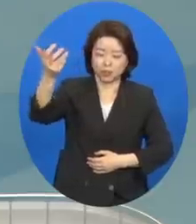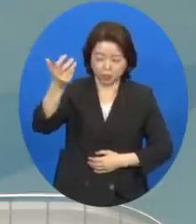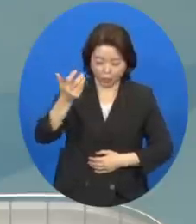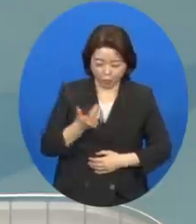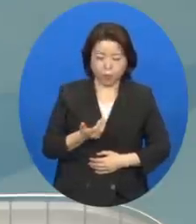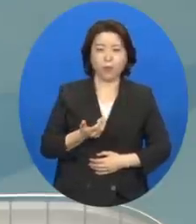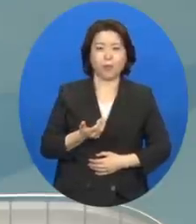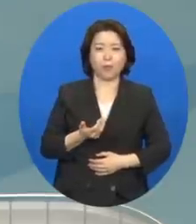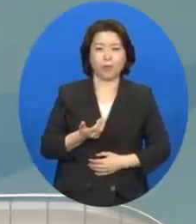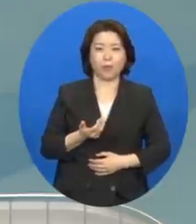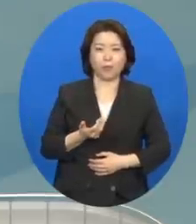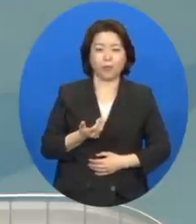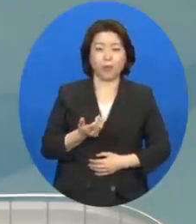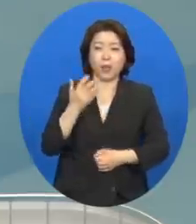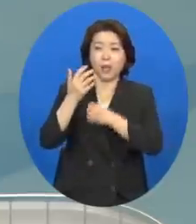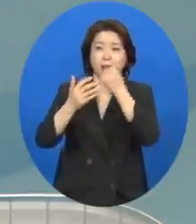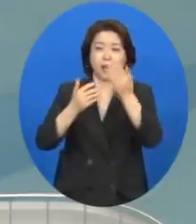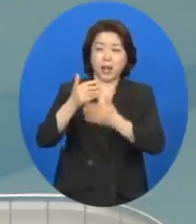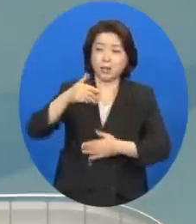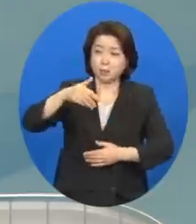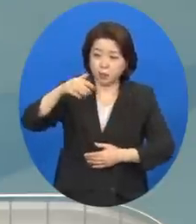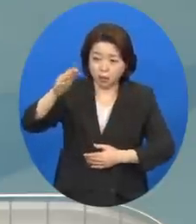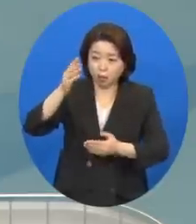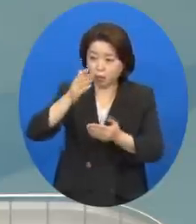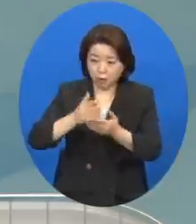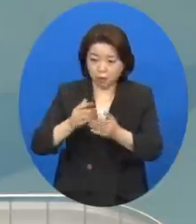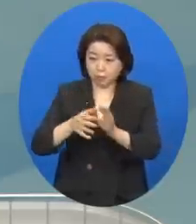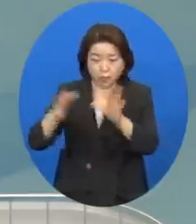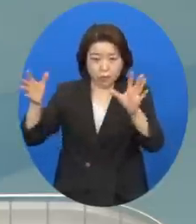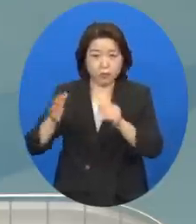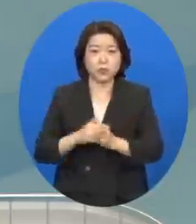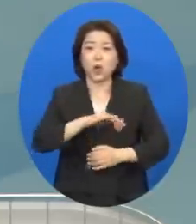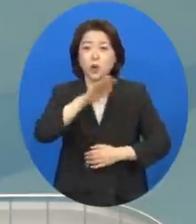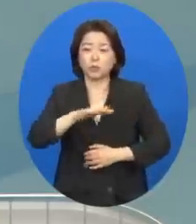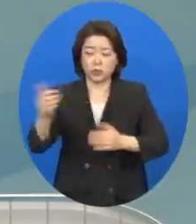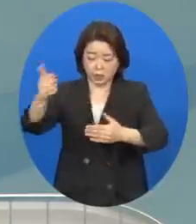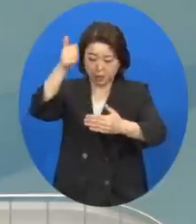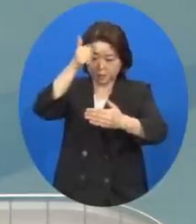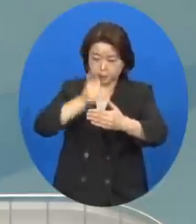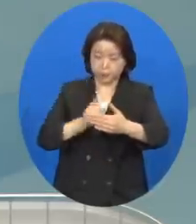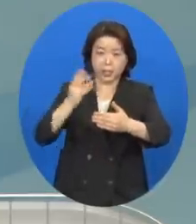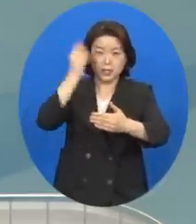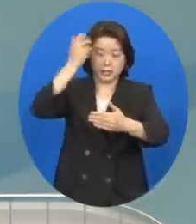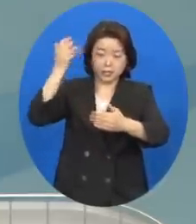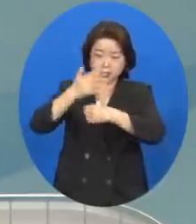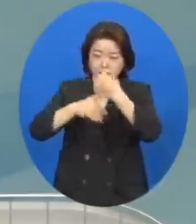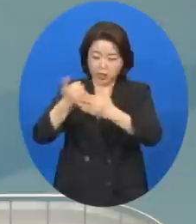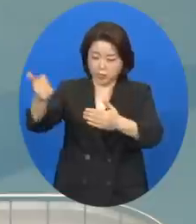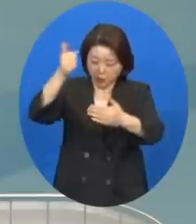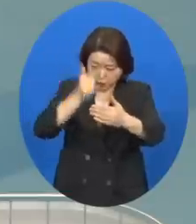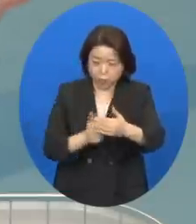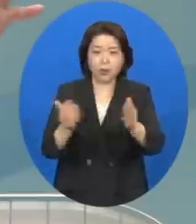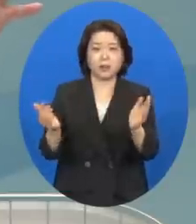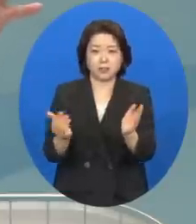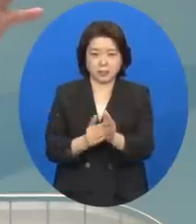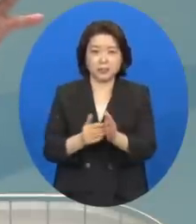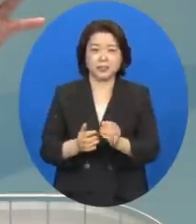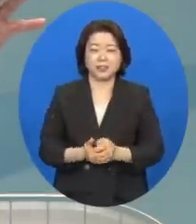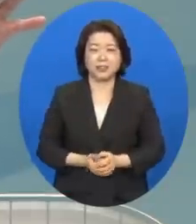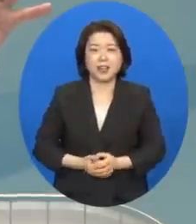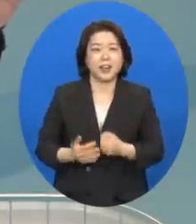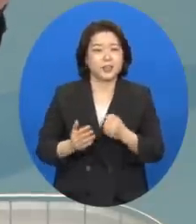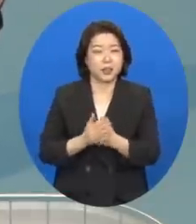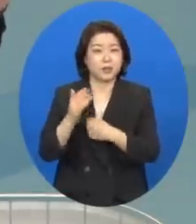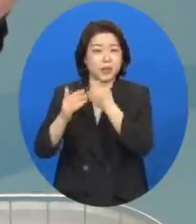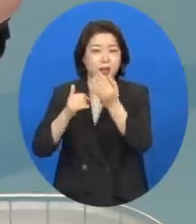안에 하나님께 나가고 말 것도 없어요. 우리 안에 성령 하나님이 임하셨어요. 그래서 하나님과 우리